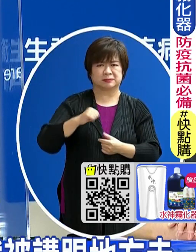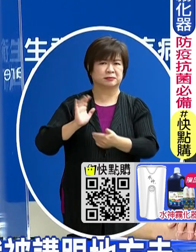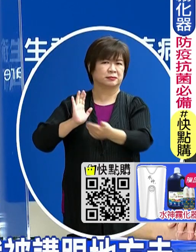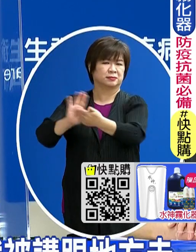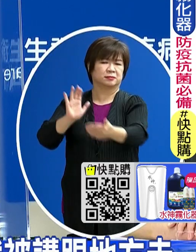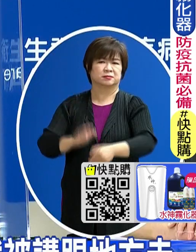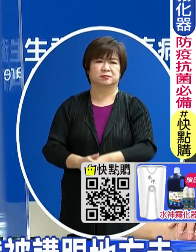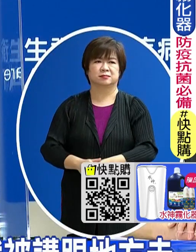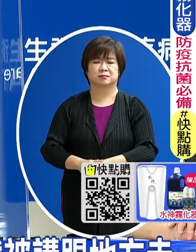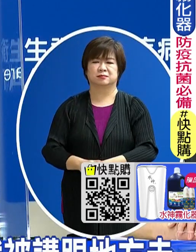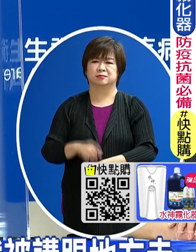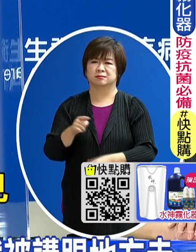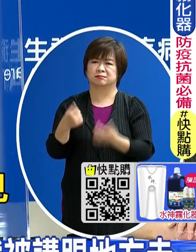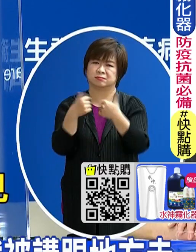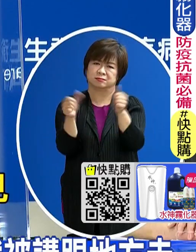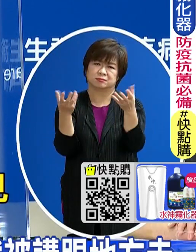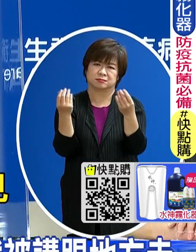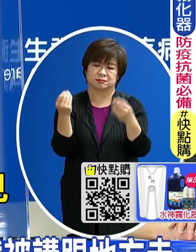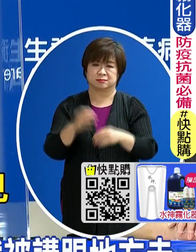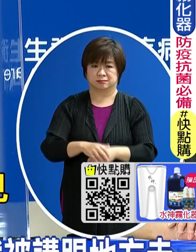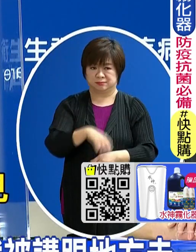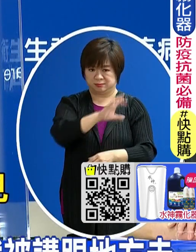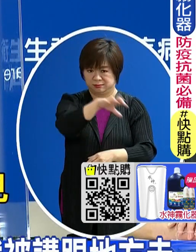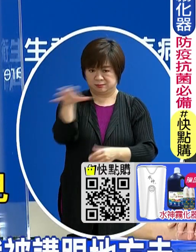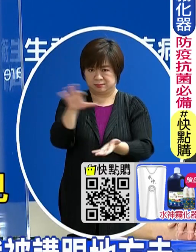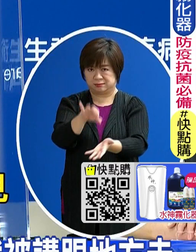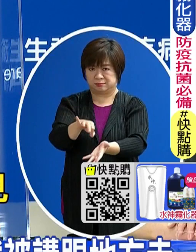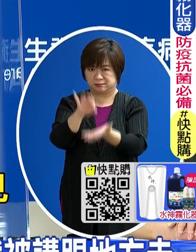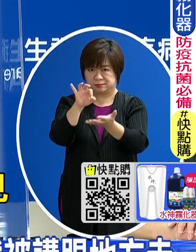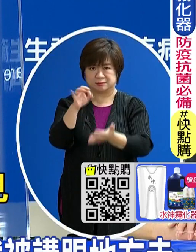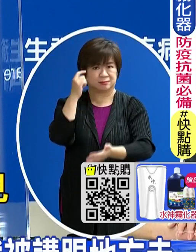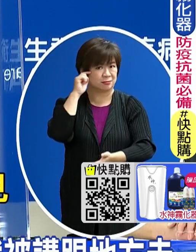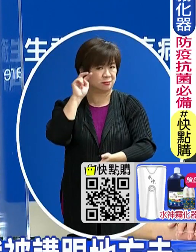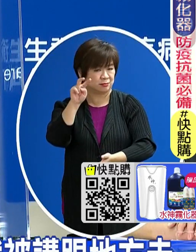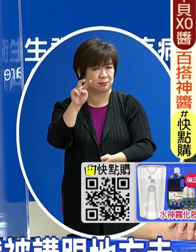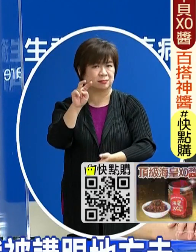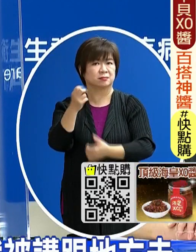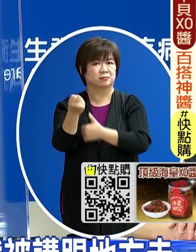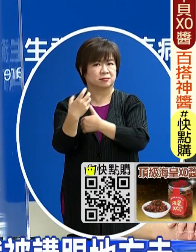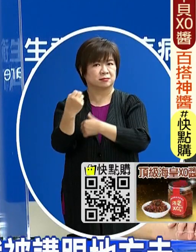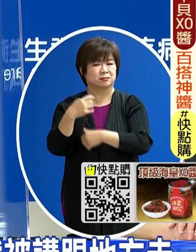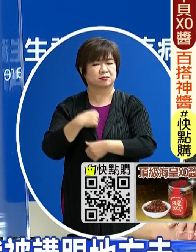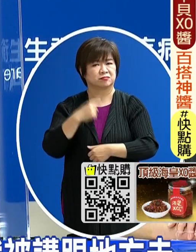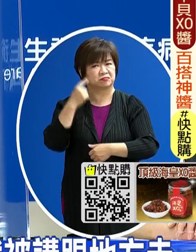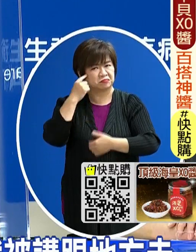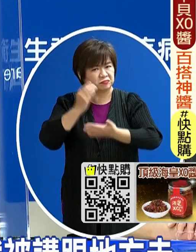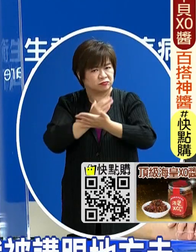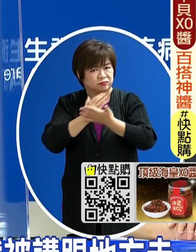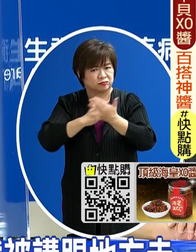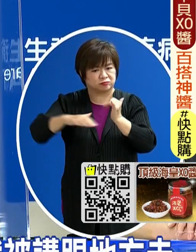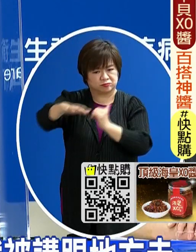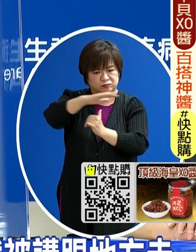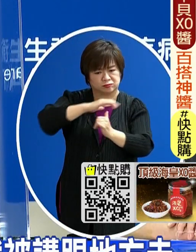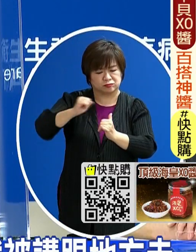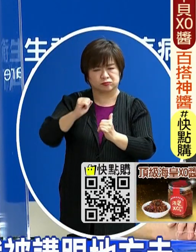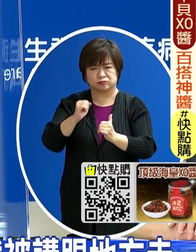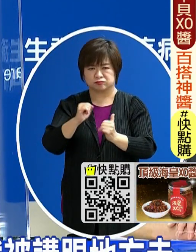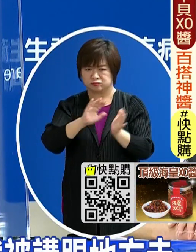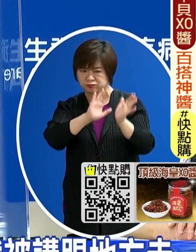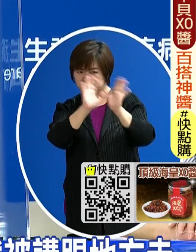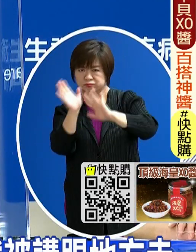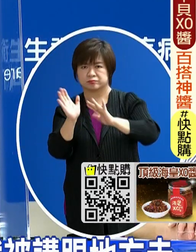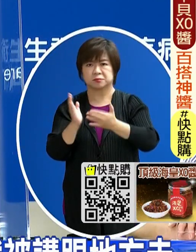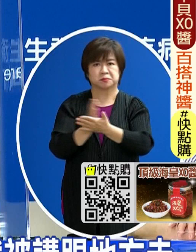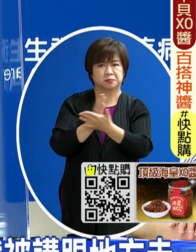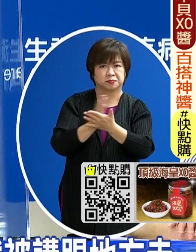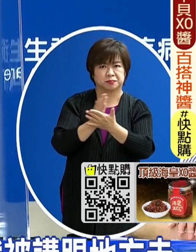讲法都不是公允的。地方有提出相对的意见，那我们会考量全国的一些情形，